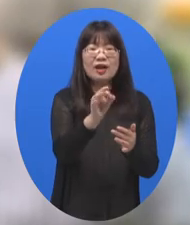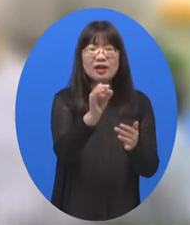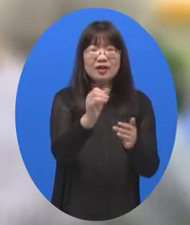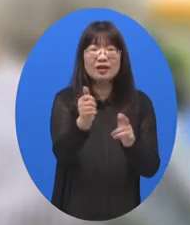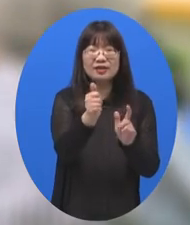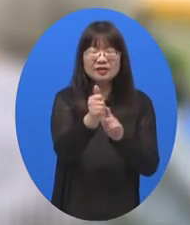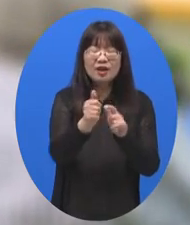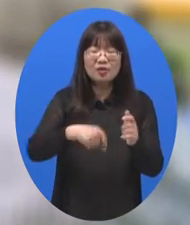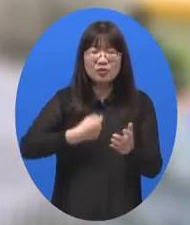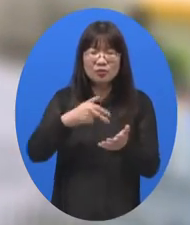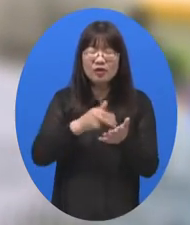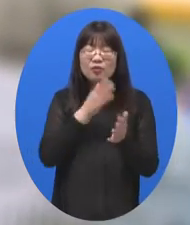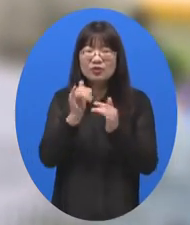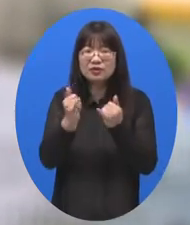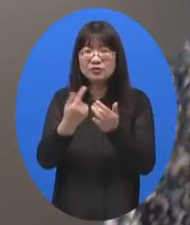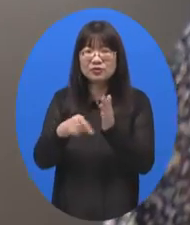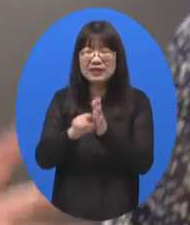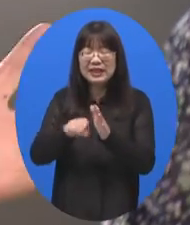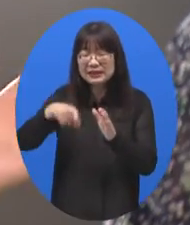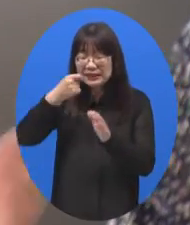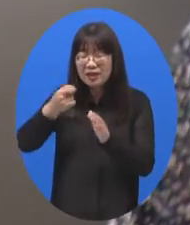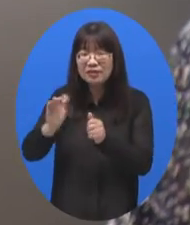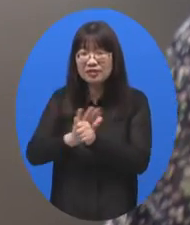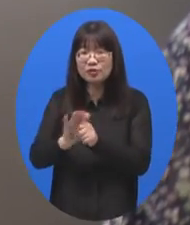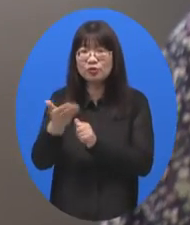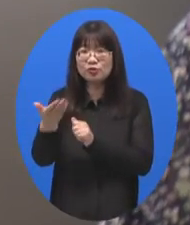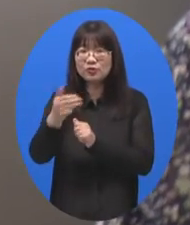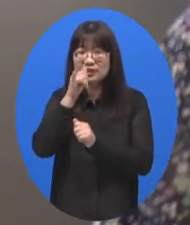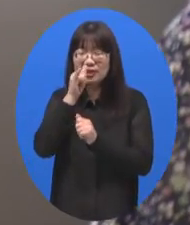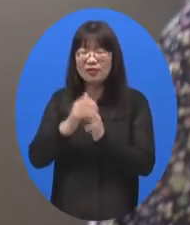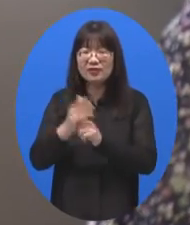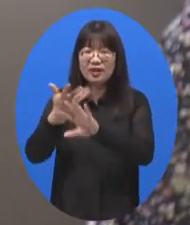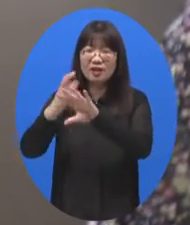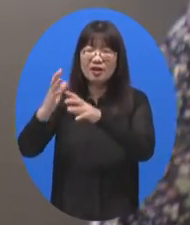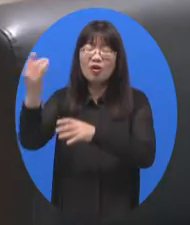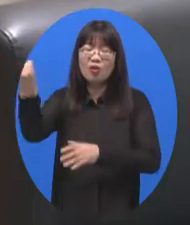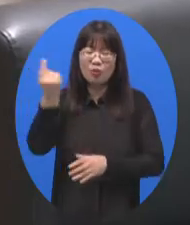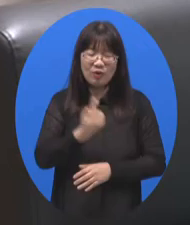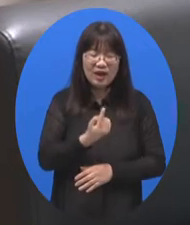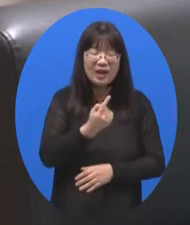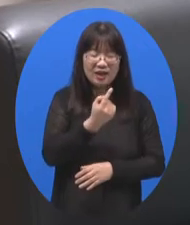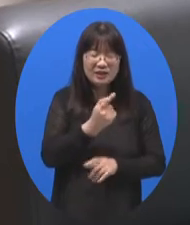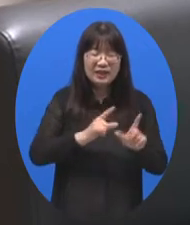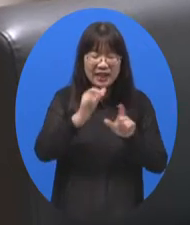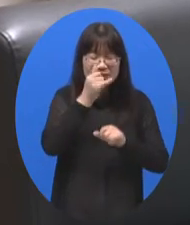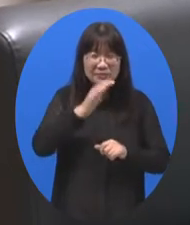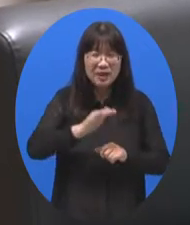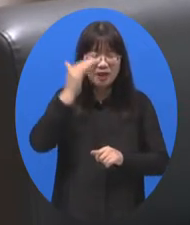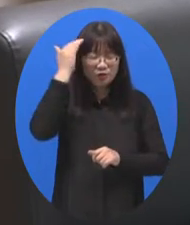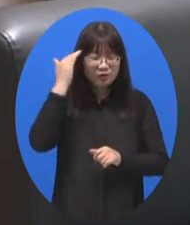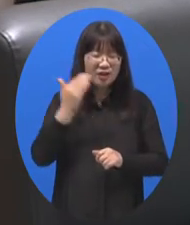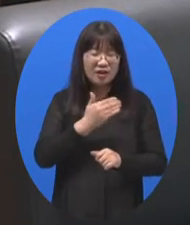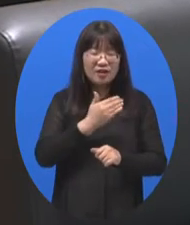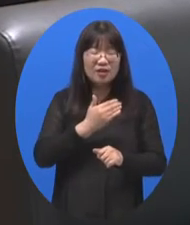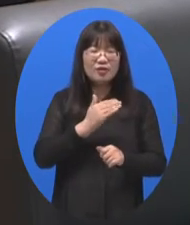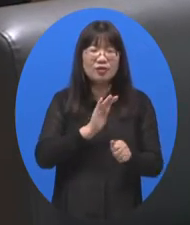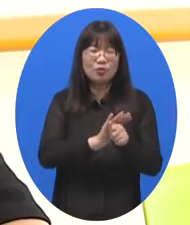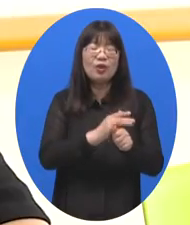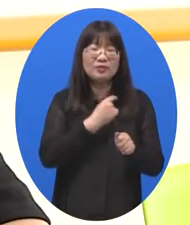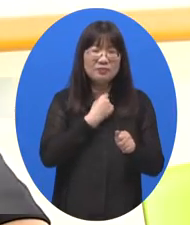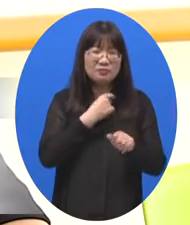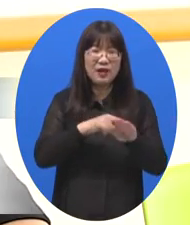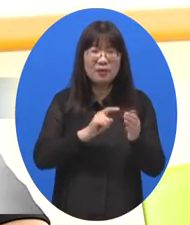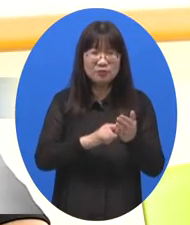식사를 대접하고 있습니다 이주민 이지만 우리나라의 기여하는 일을 하고 싶다 는 신념으로 시작한 봉사합니다